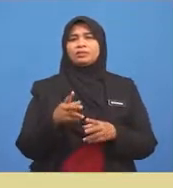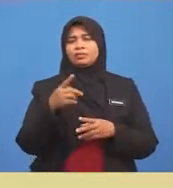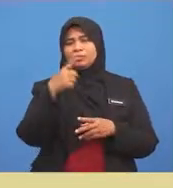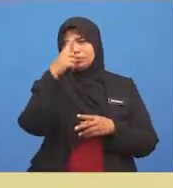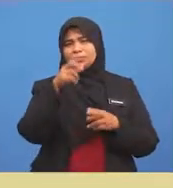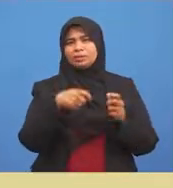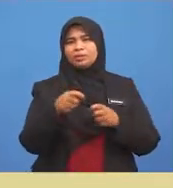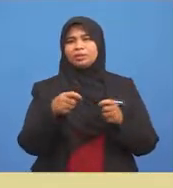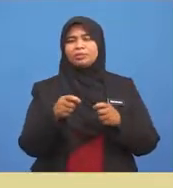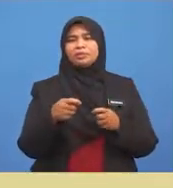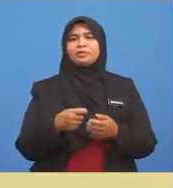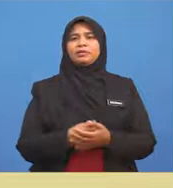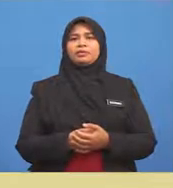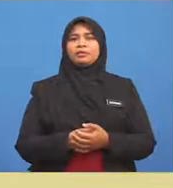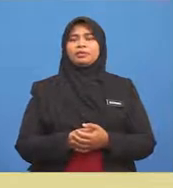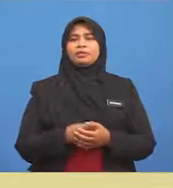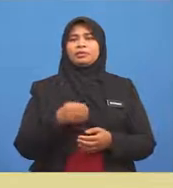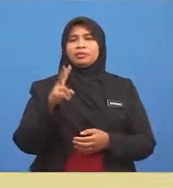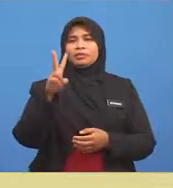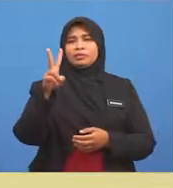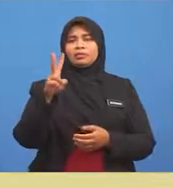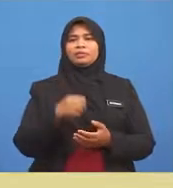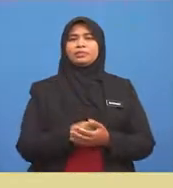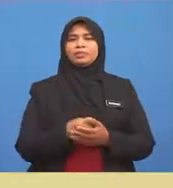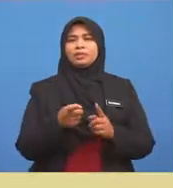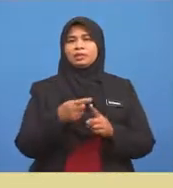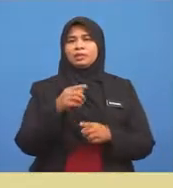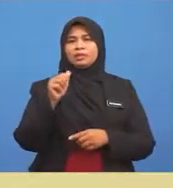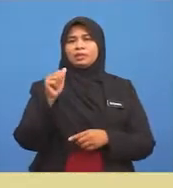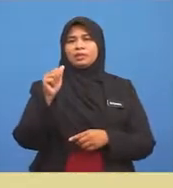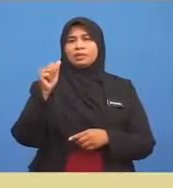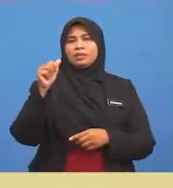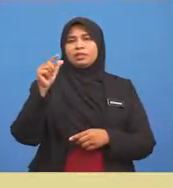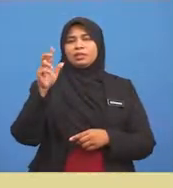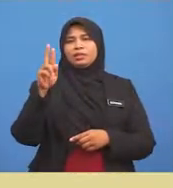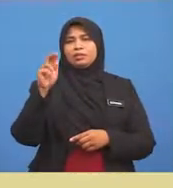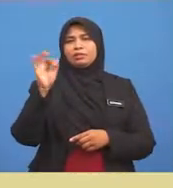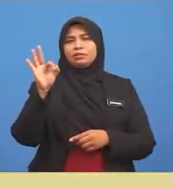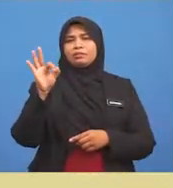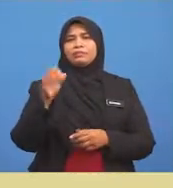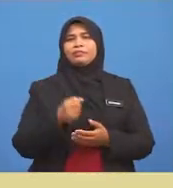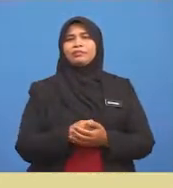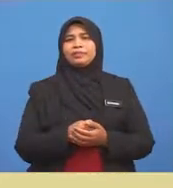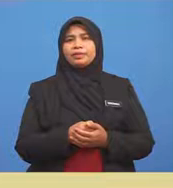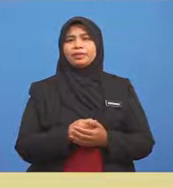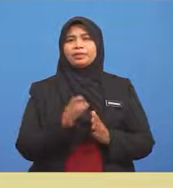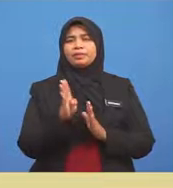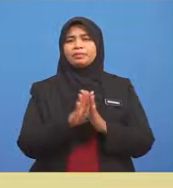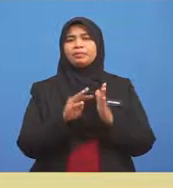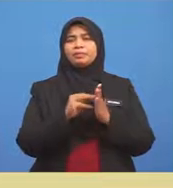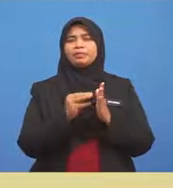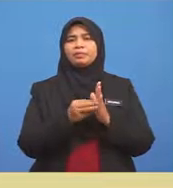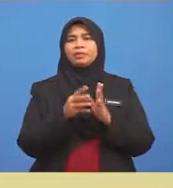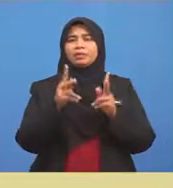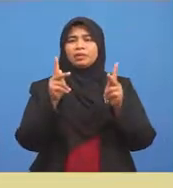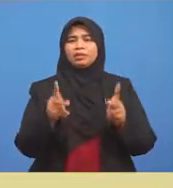mentadbir. Pendapat kedua pula dari A'raj dari Mujahid, As-Sufaha bermaksud